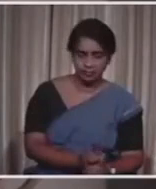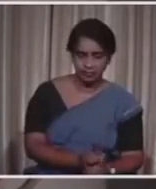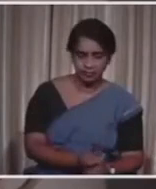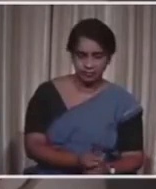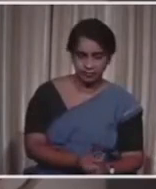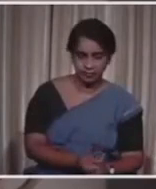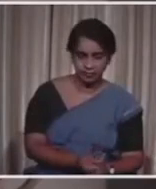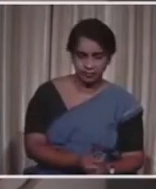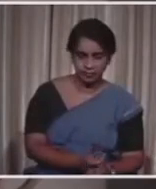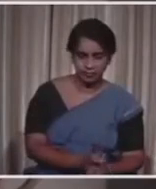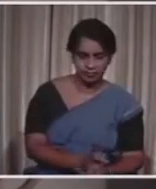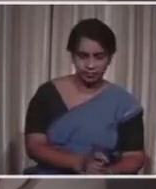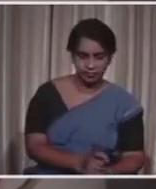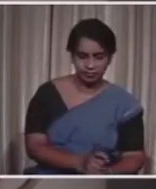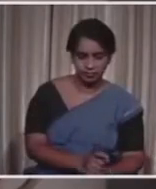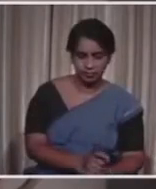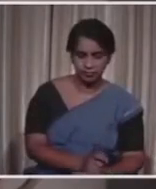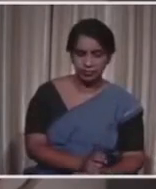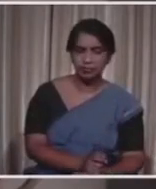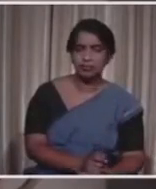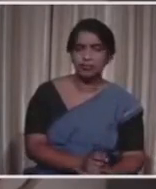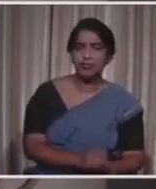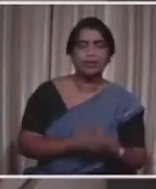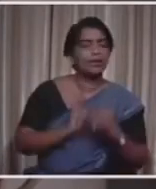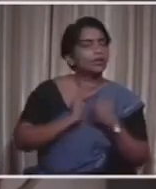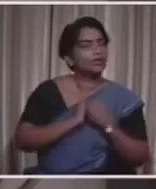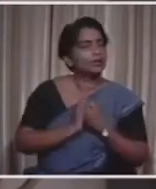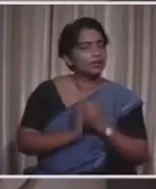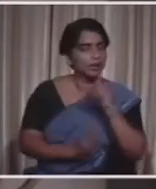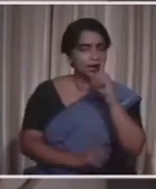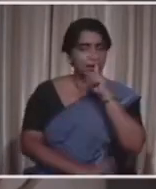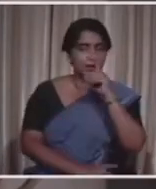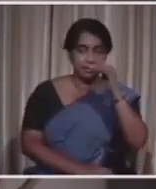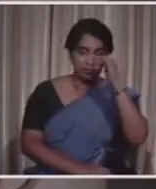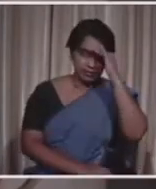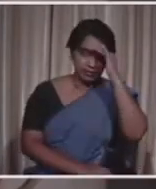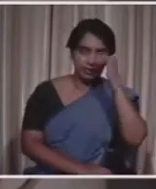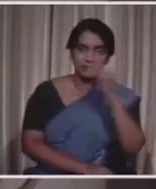කතානායකතුමනි. ගරු කතානායකතුමනි.